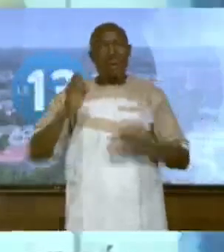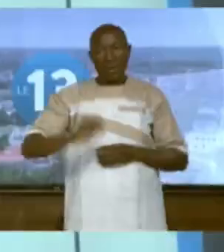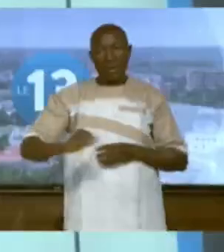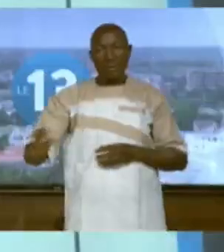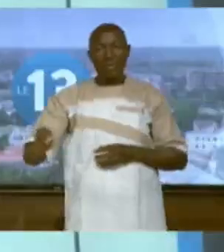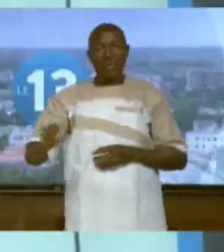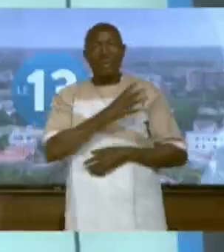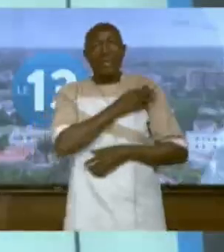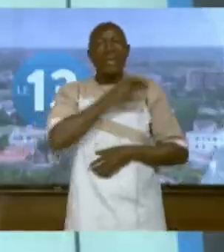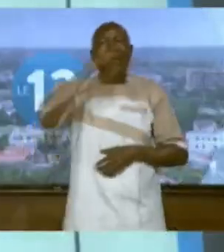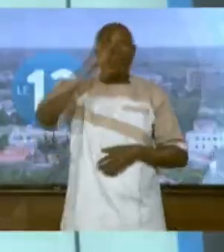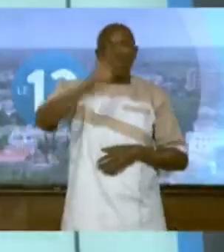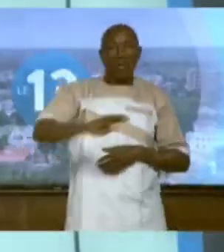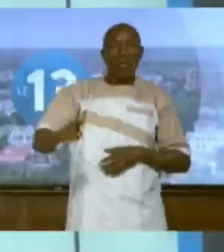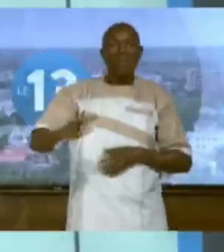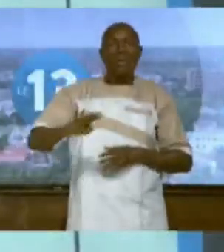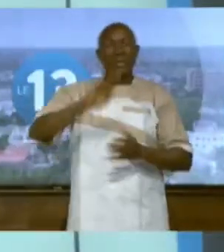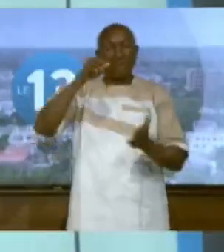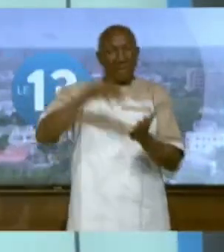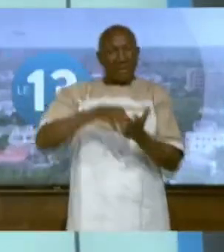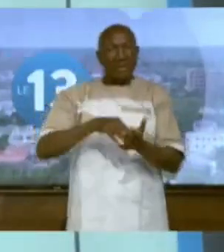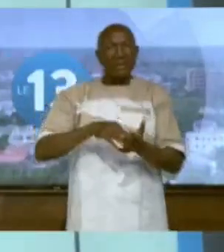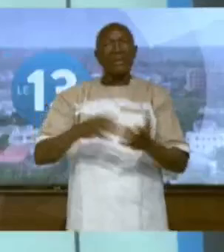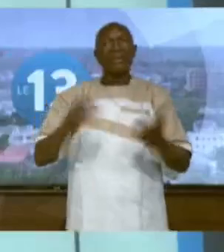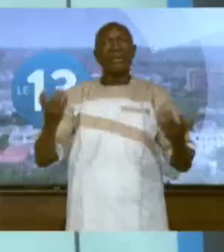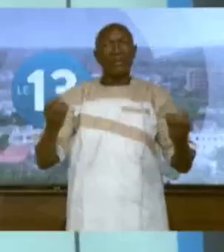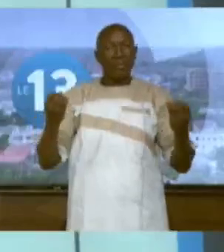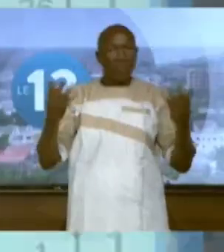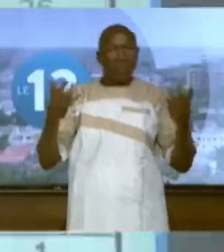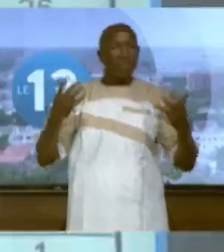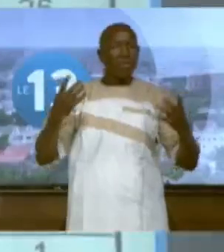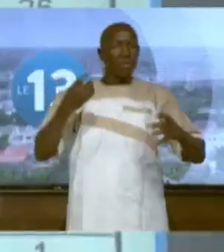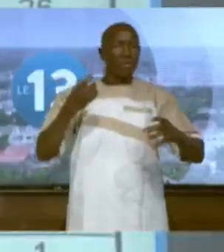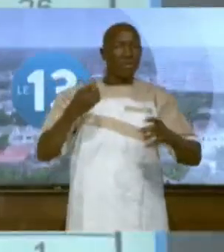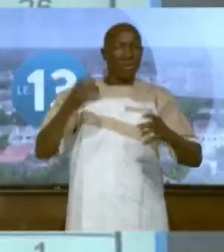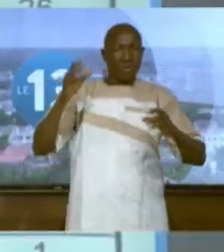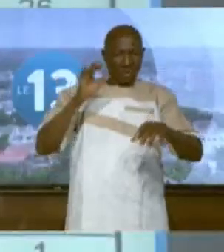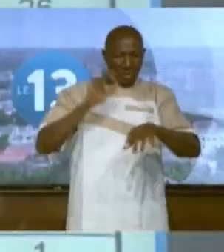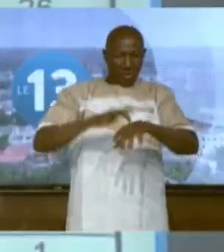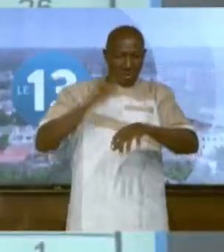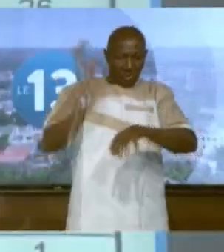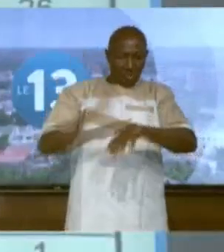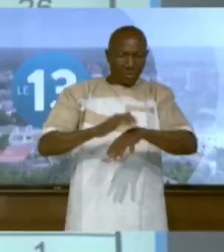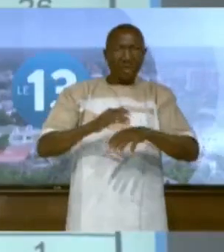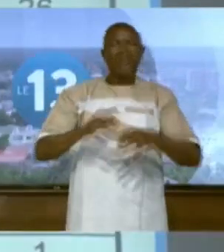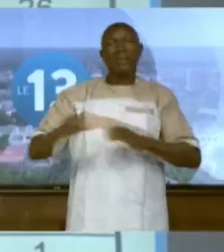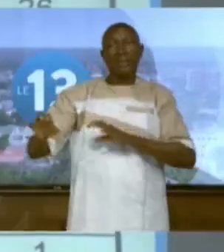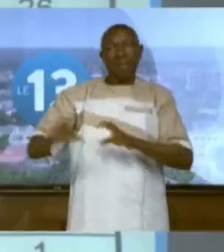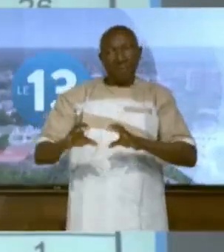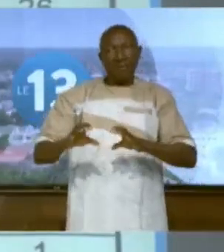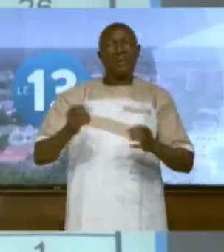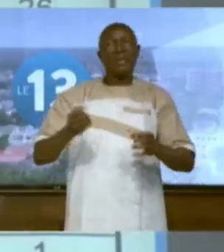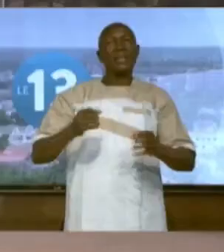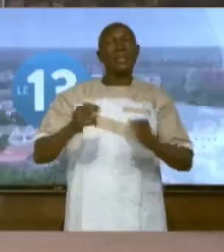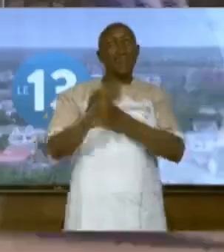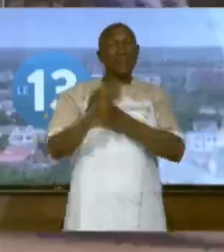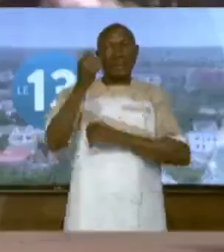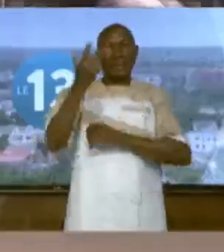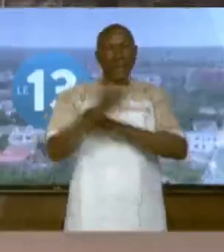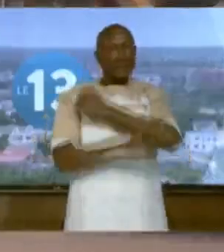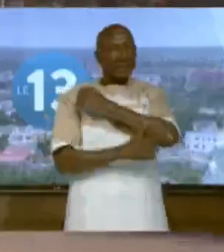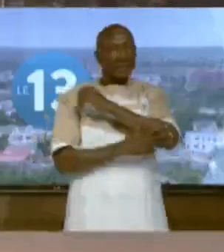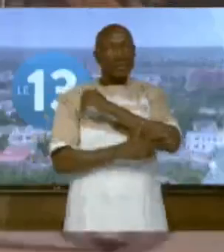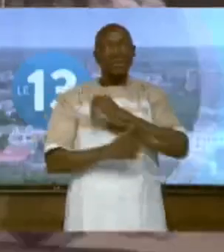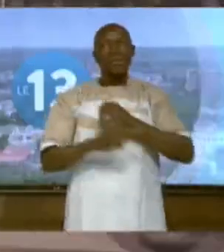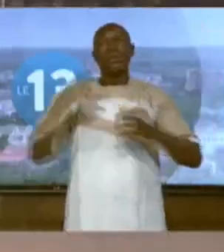boboulaso comme épicentre de la maladie dès ses début la dingue s de nos jours répandu sur l'ensemble des 13 régions du Burkina